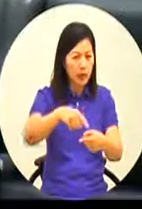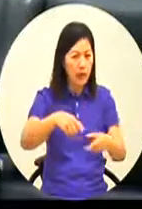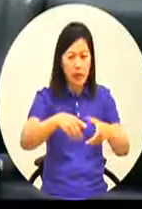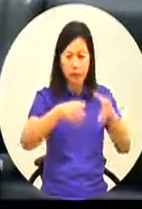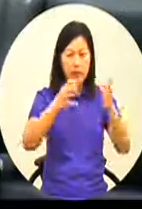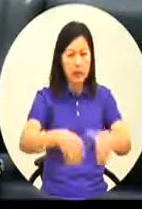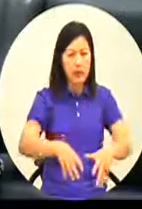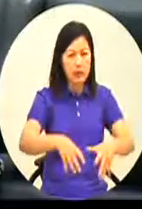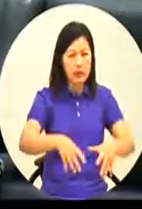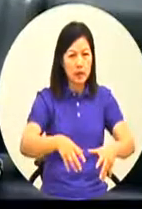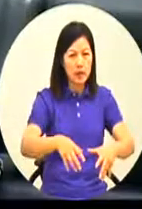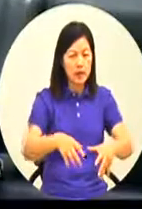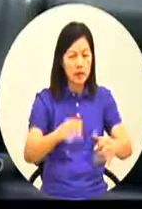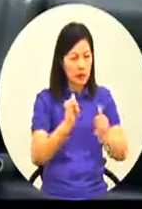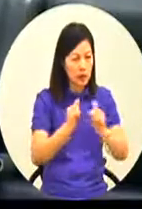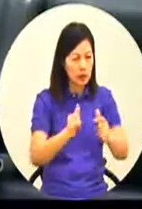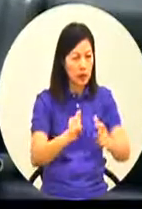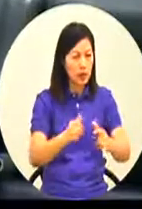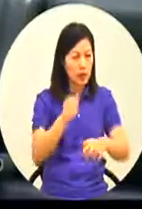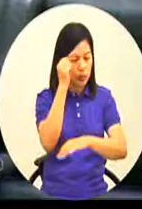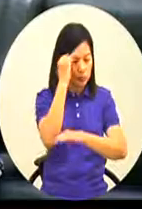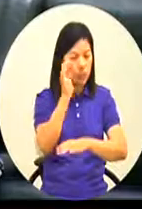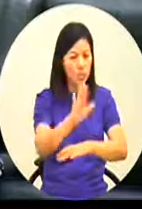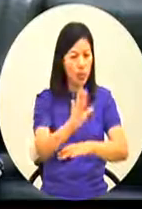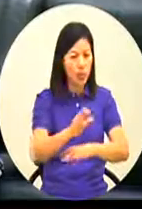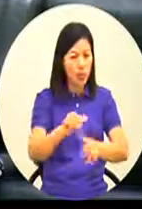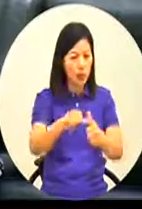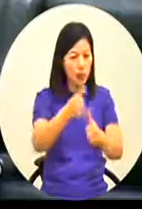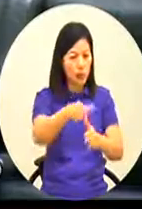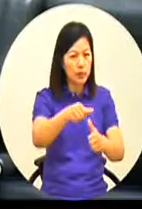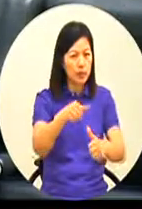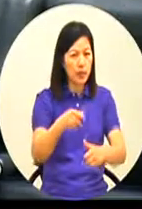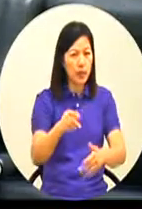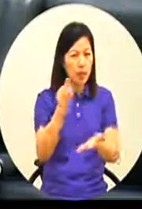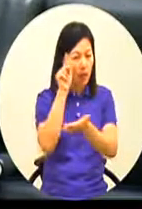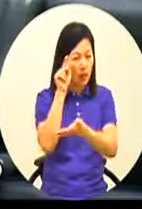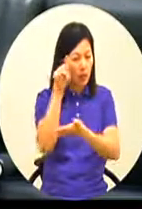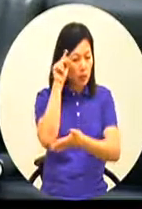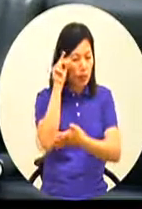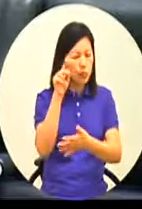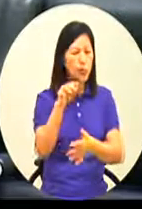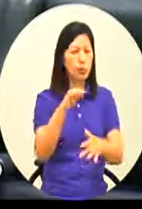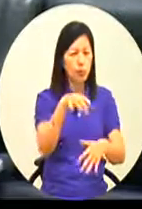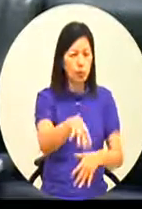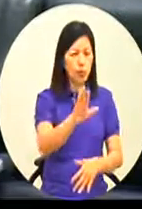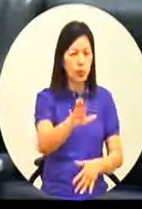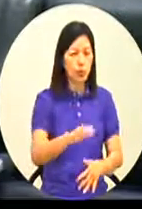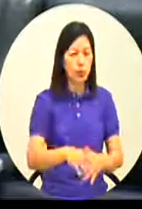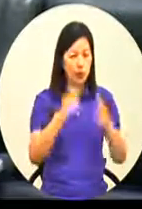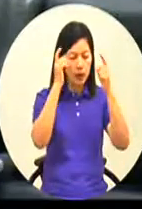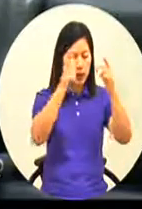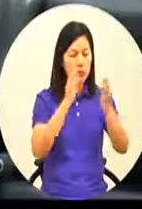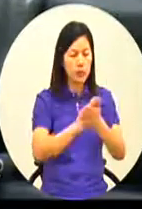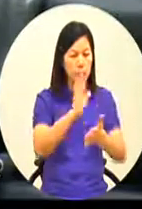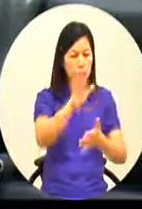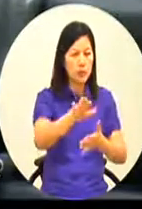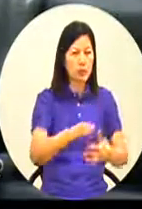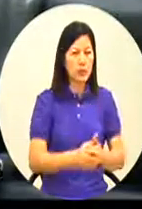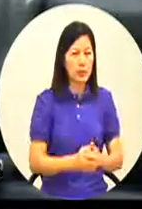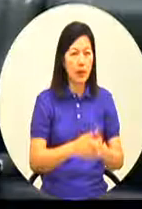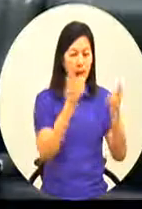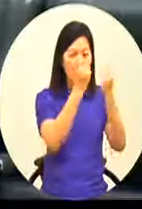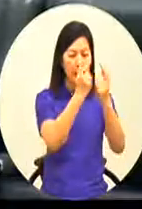会住宅，那目前也只有第一个在五甲的台电宿舍。那我不知道未来我们大概整个高雄市，尤其以北高雄来